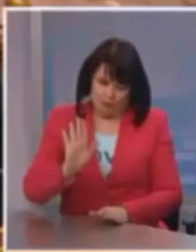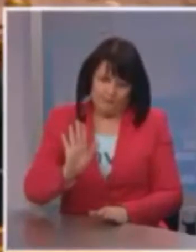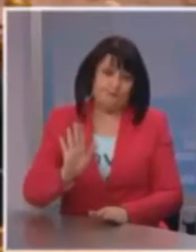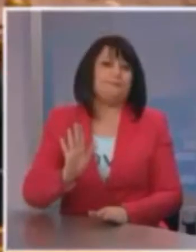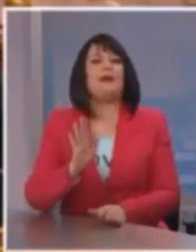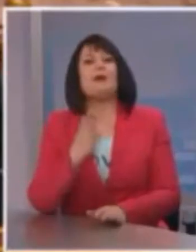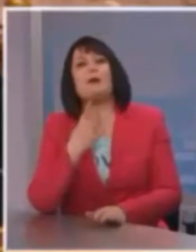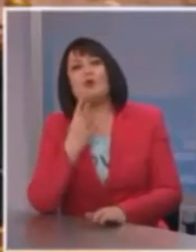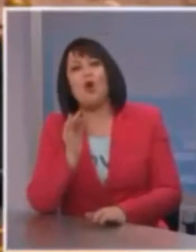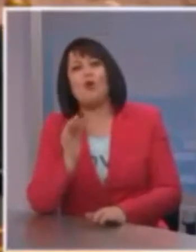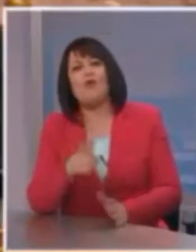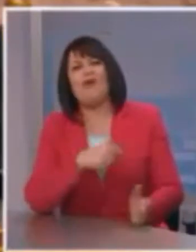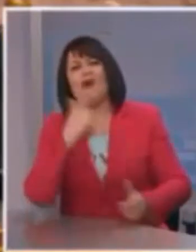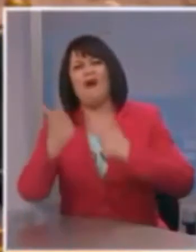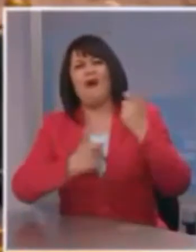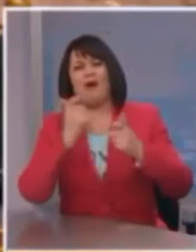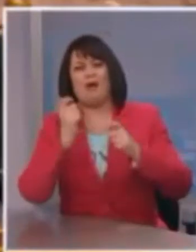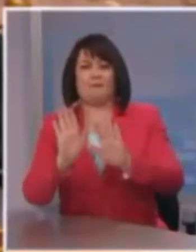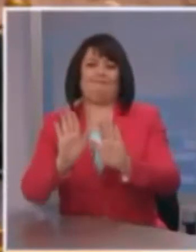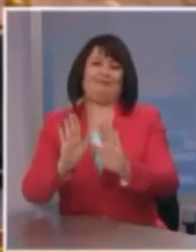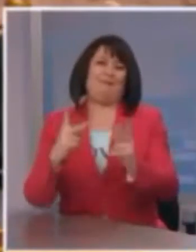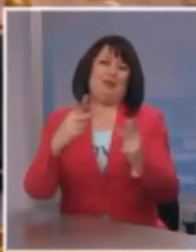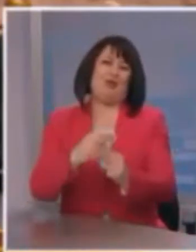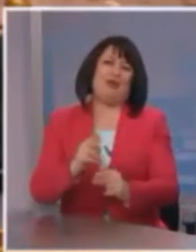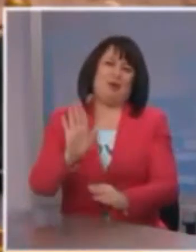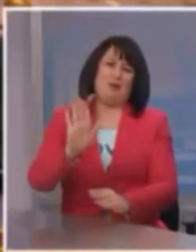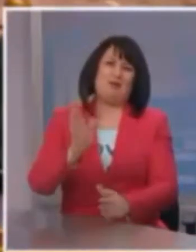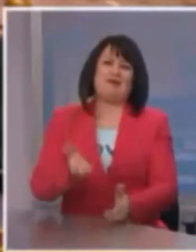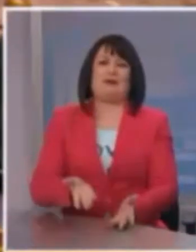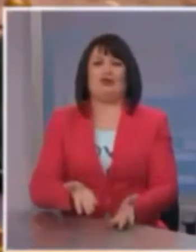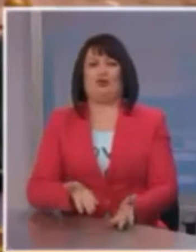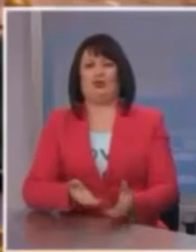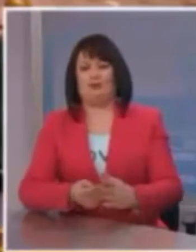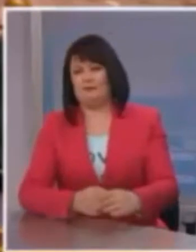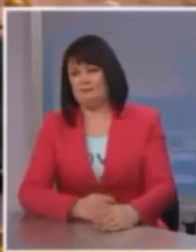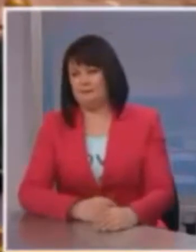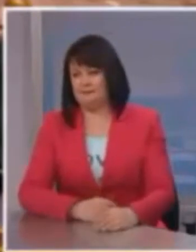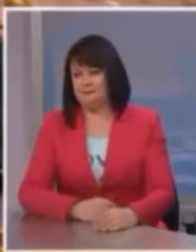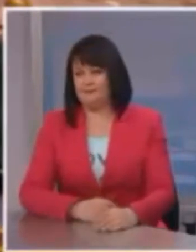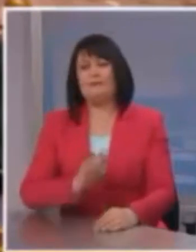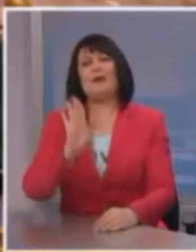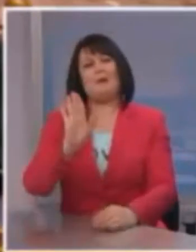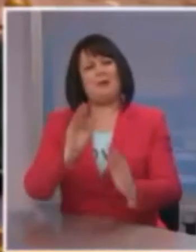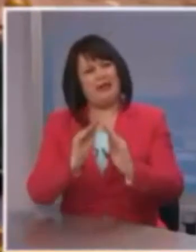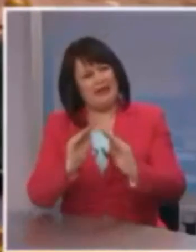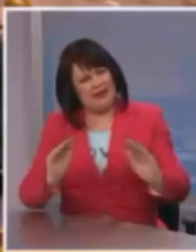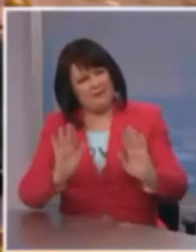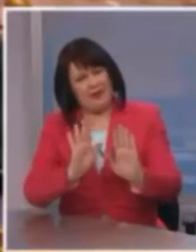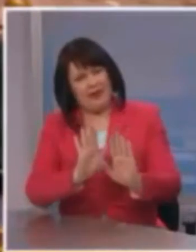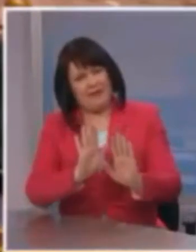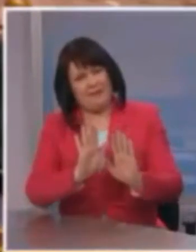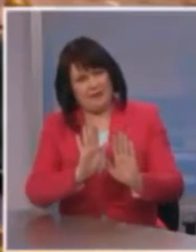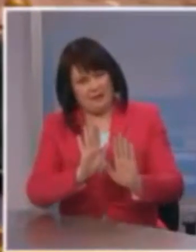επειδή... Παρακαλώ, μη διακόπτετε, παρακαλώ. Ηρεμήστε λίγο.